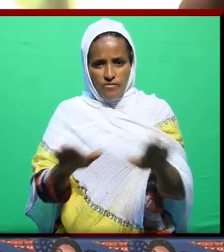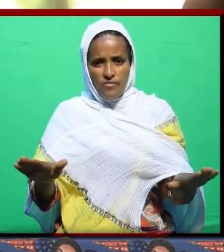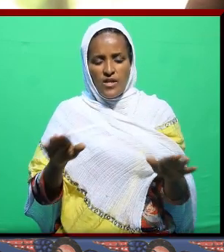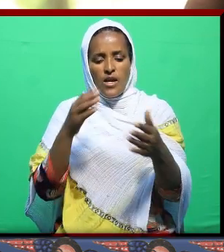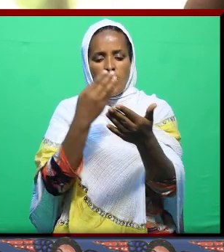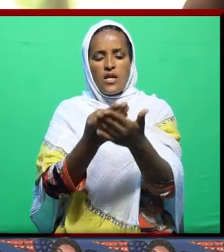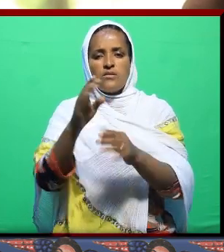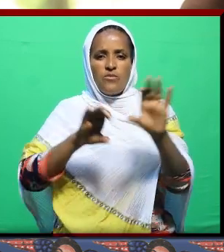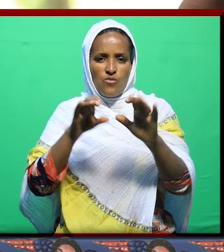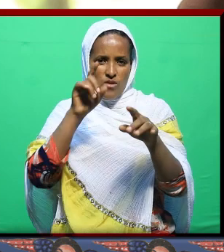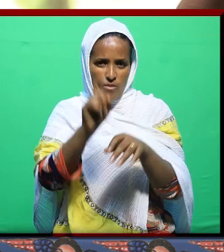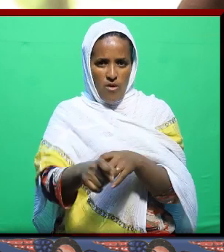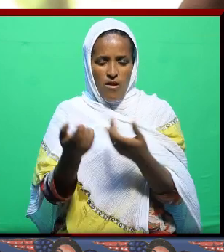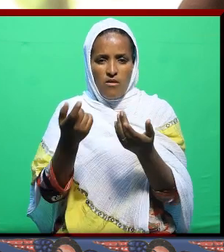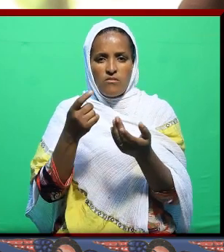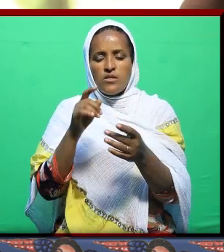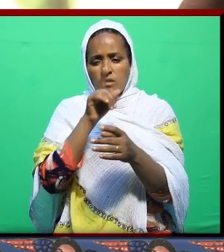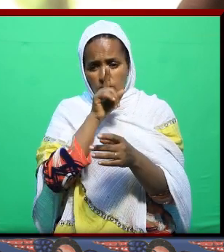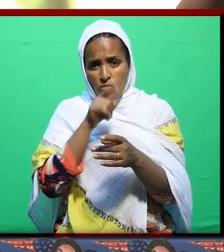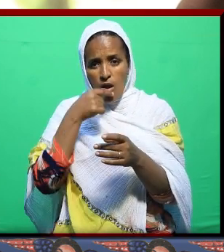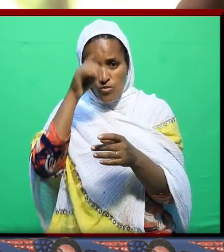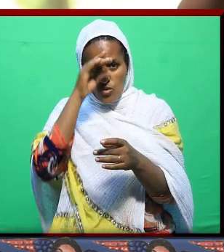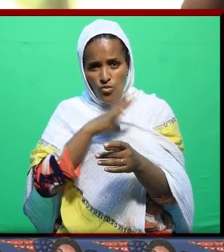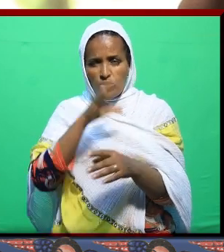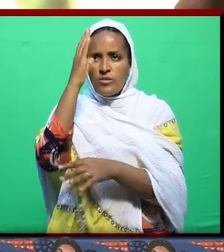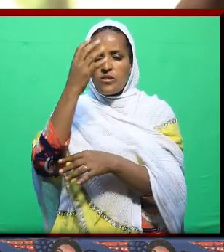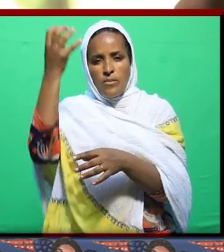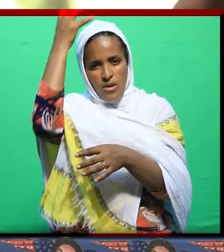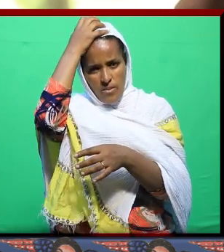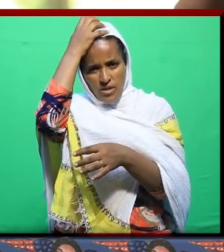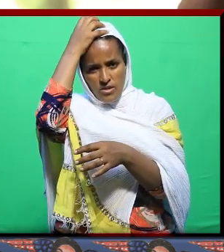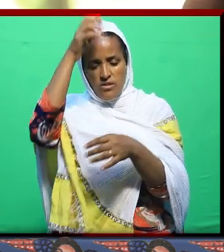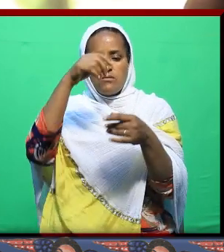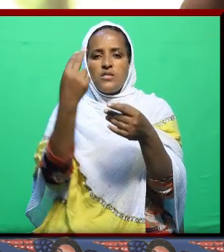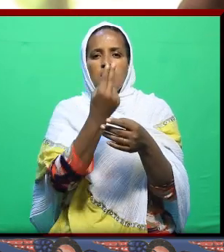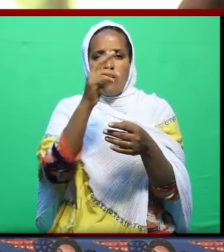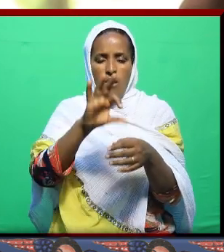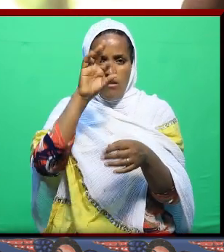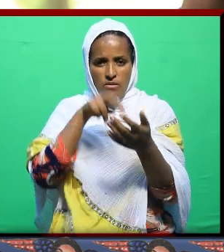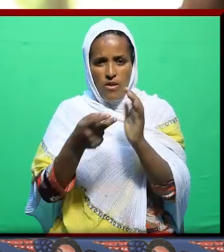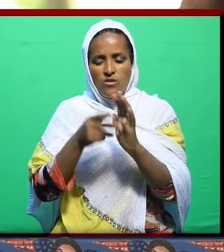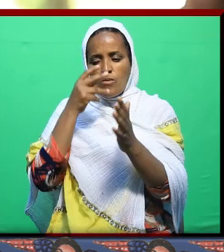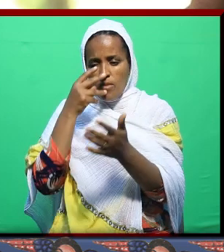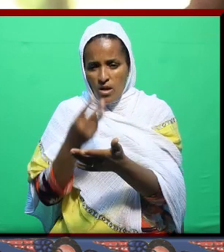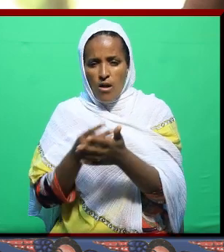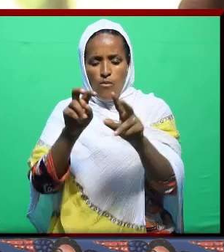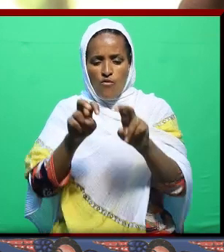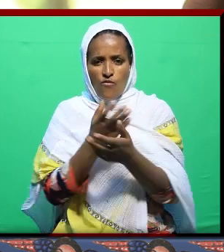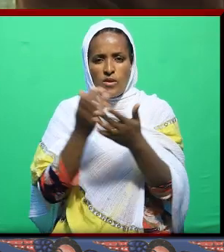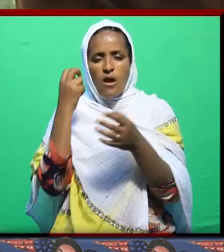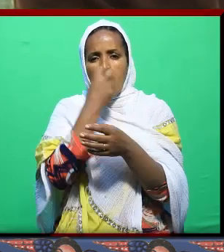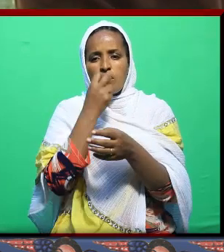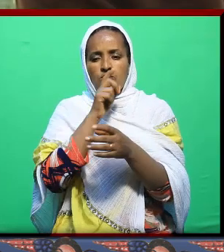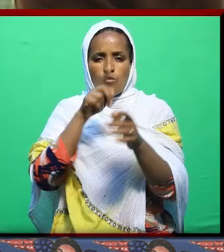ገንዘብ ሊያደርጉት ይገባል። ጽናዌን ገንዘብ ያደረጉ ሰዎች በእግዚአብሔር መንግስት ክፉ ስለተጠቀሙ ነው። መልካምም